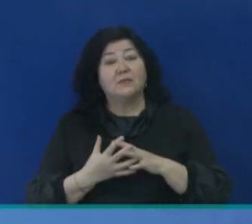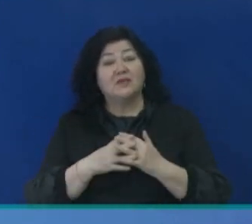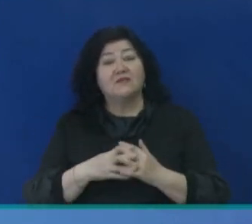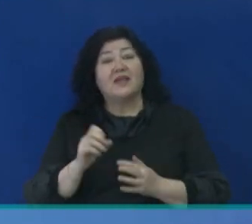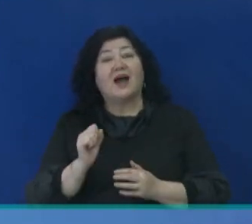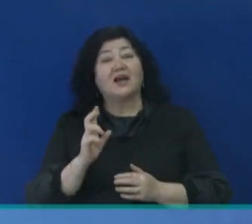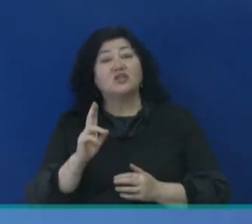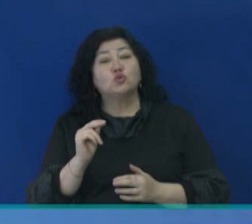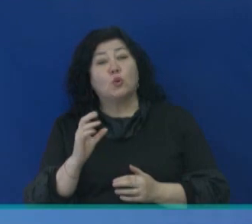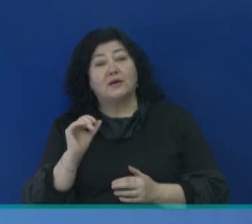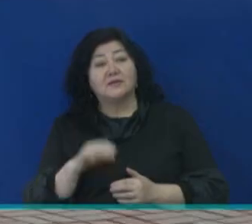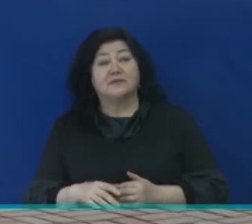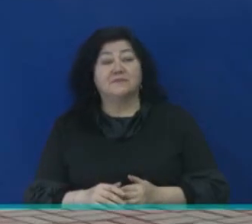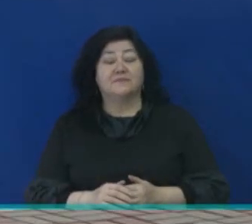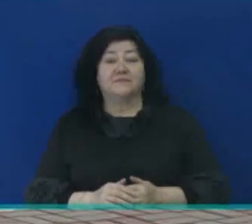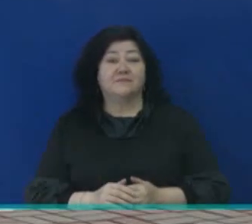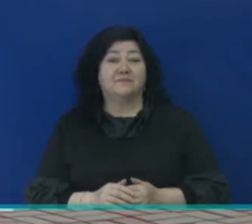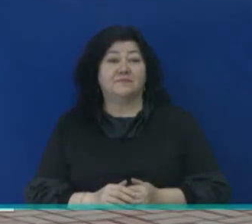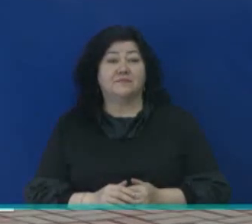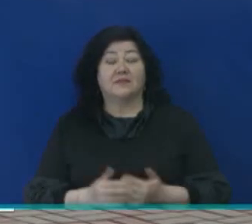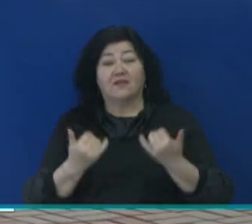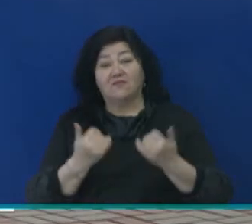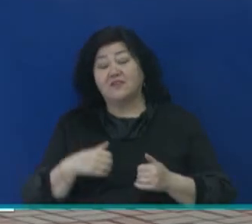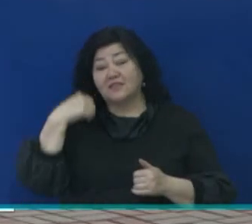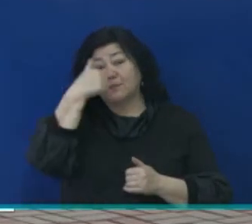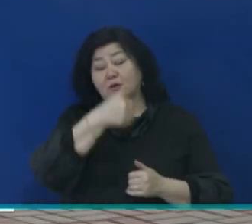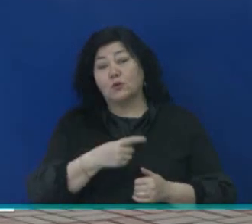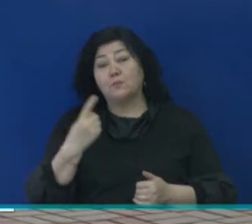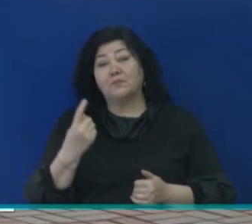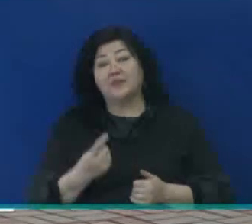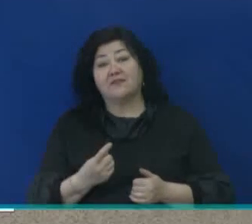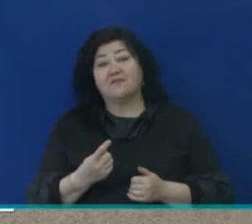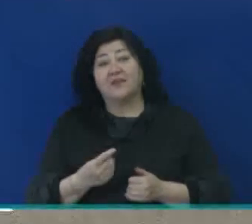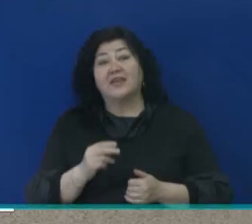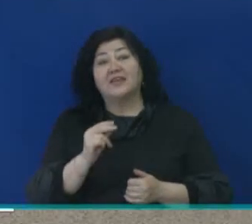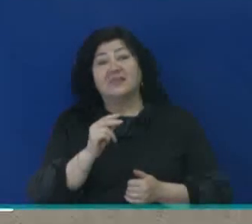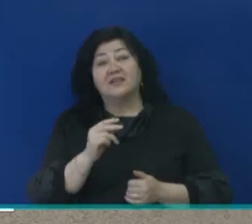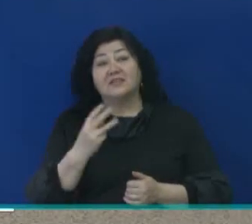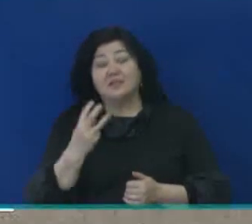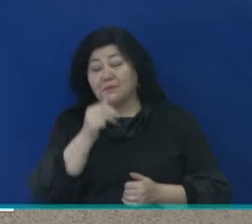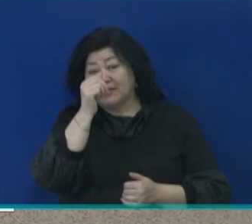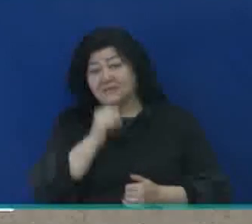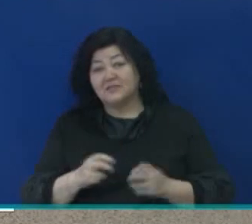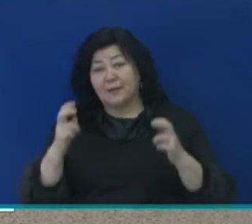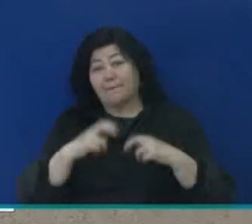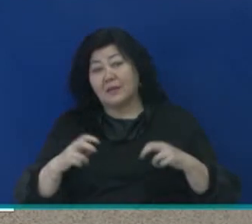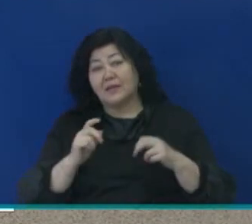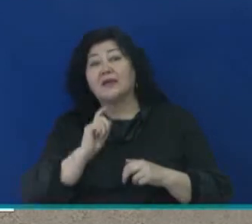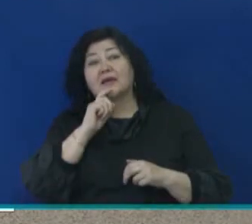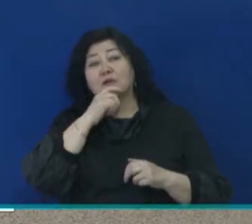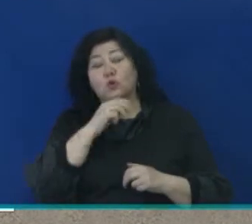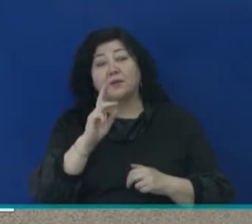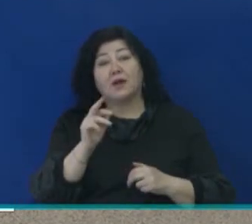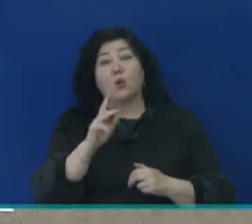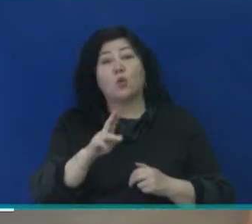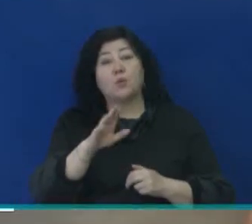Толығырақ тілшімен жалғастырады. Биылғы жылдың 1-90 қорытындысы бойынша Көкпекті ауданының әлеуметтік-экономикалық даму көрсеткіштері